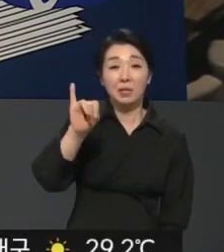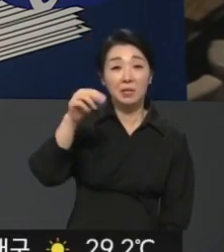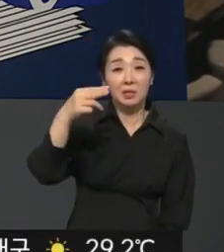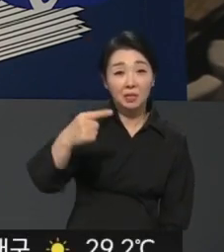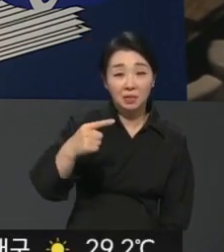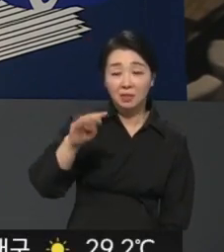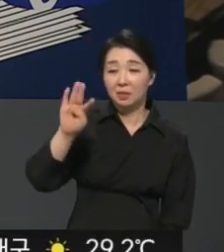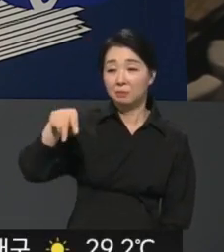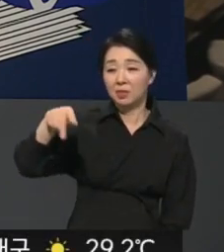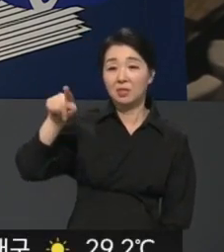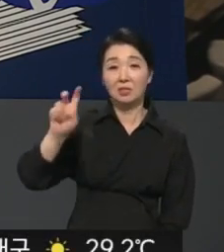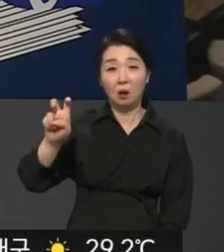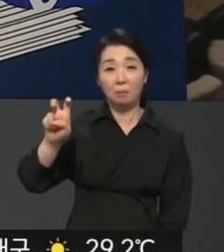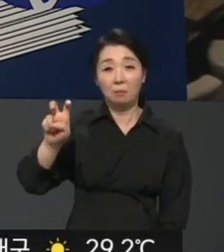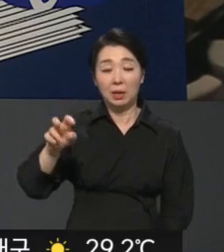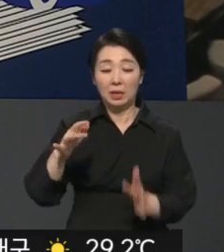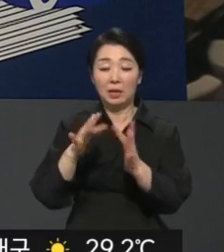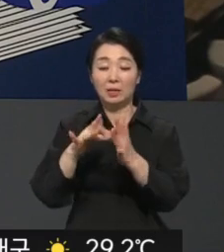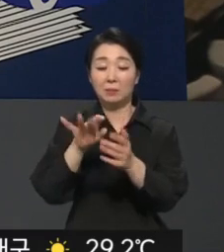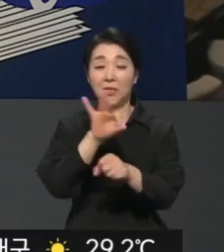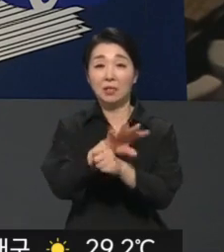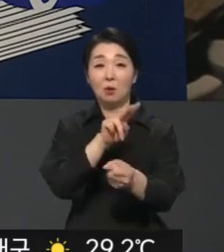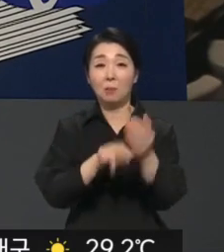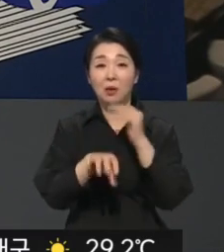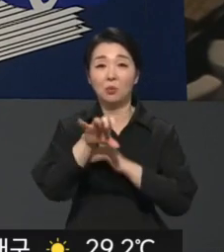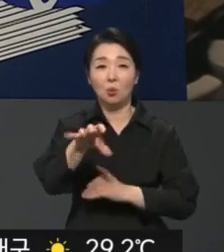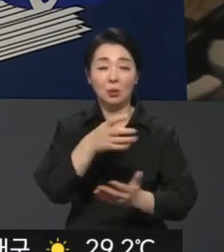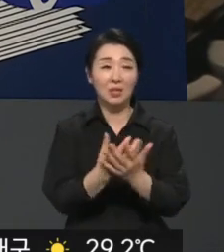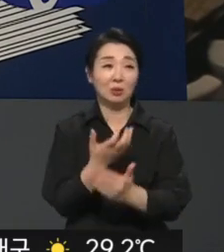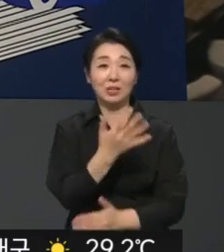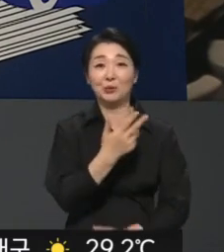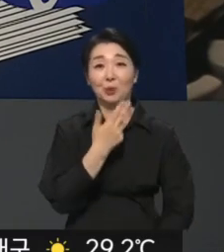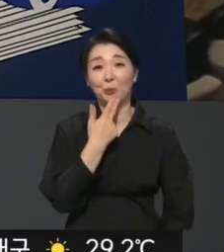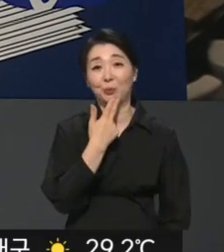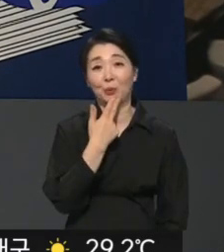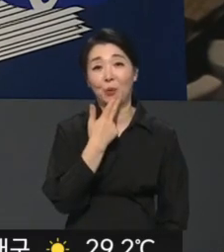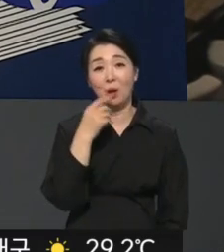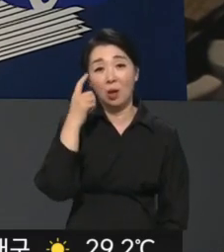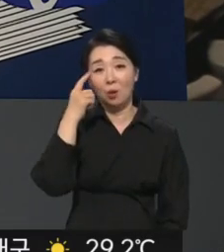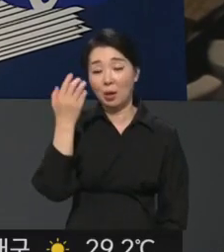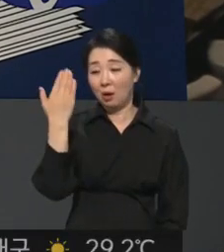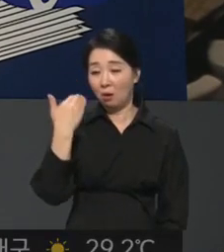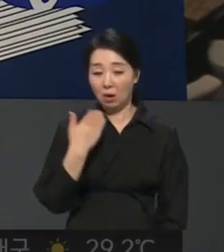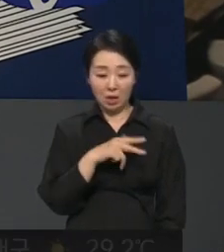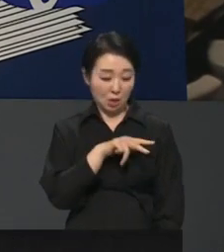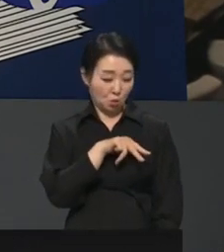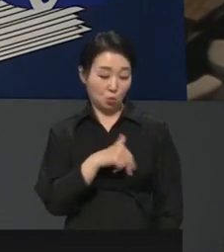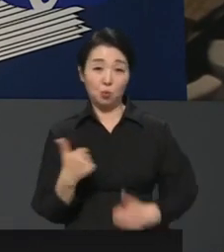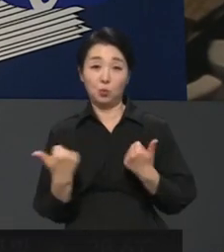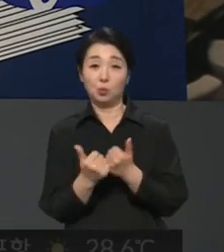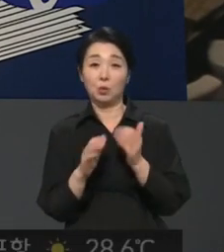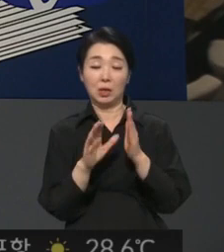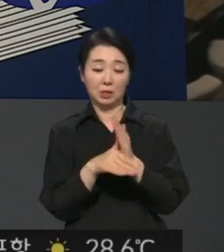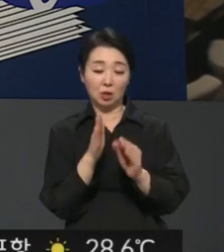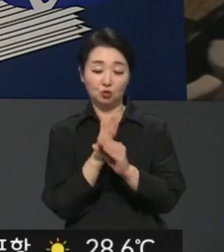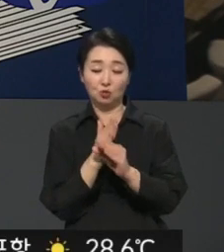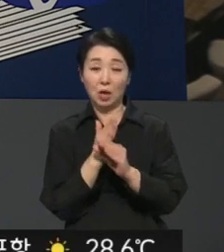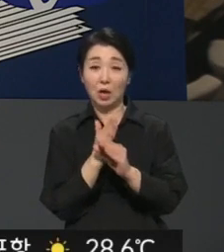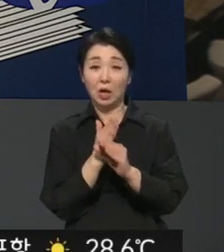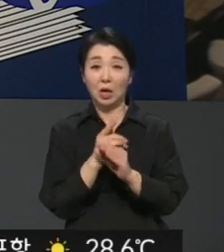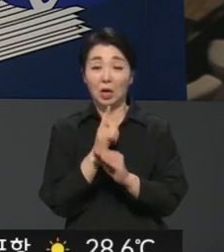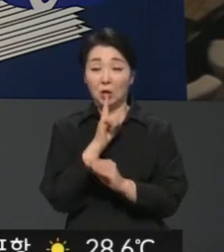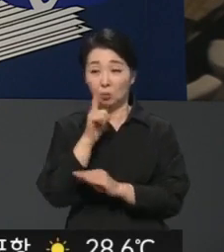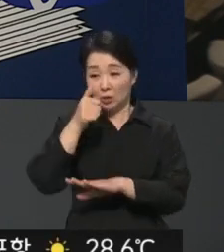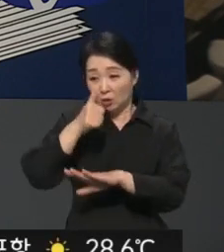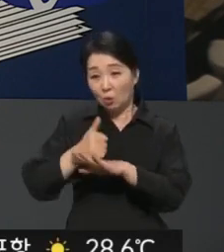가상화폐 거래소에서 거래된 자료 내지 않았다는 겁니다. 원래는 어제 의원총회에서 이 중간조사 결과를 발표할